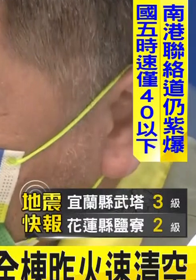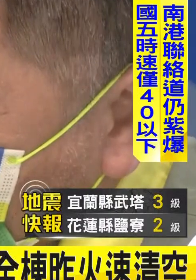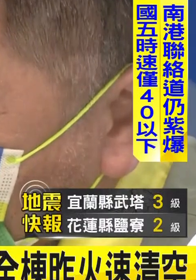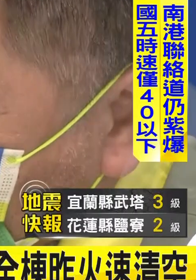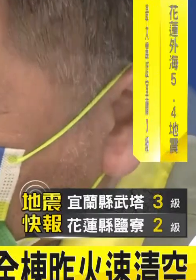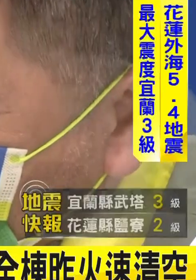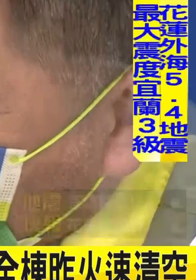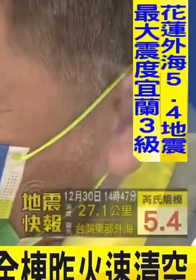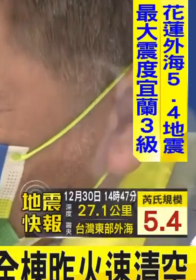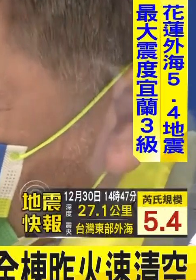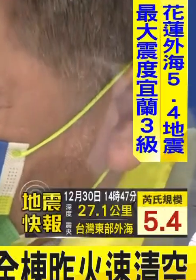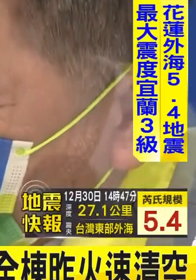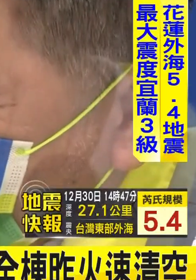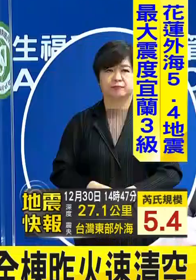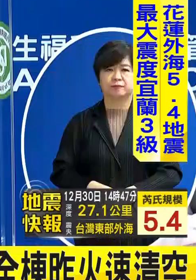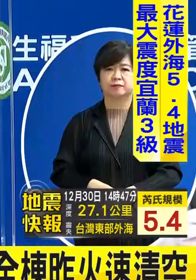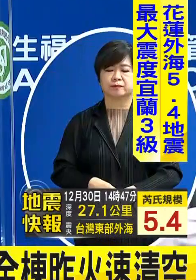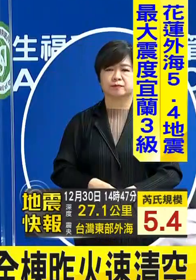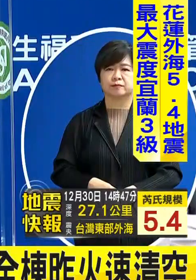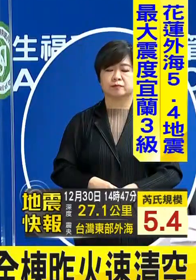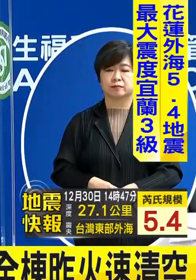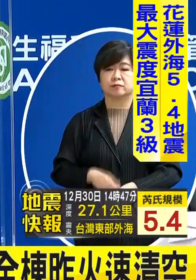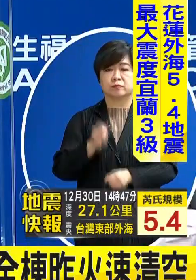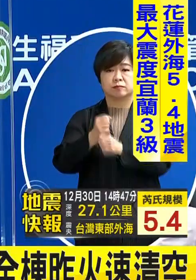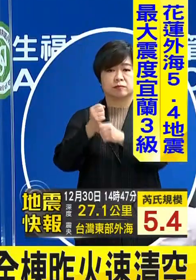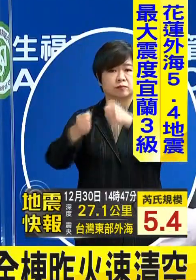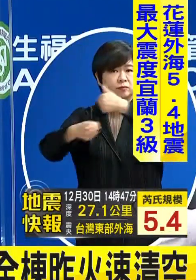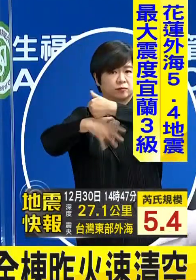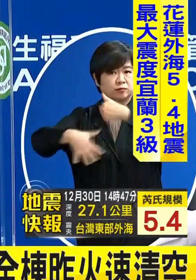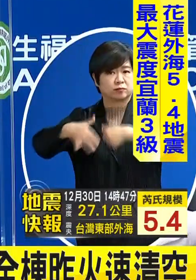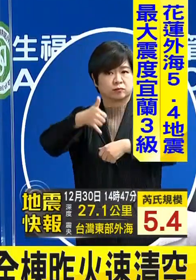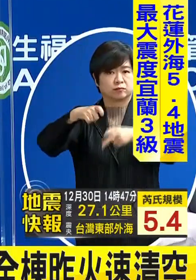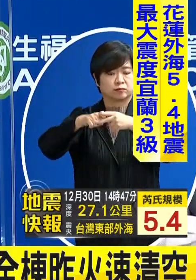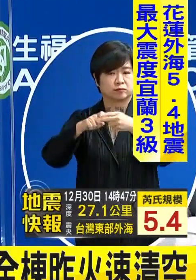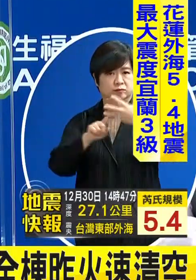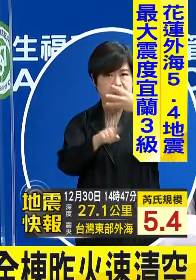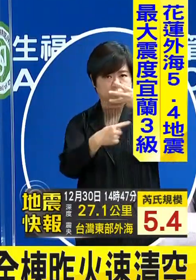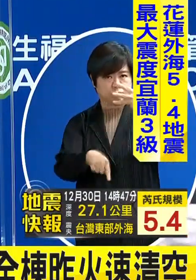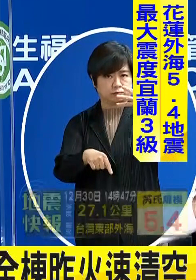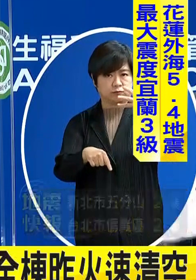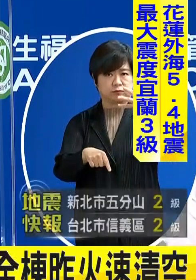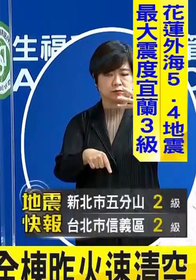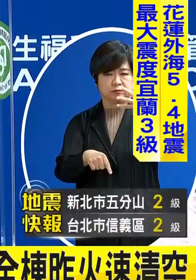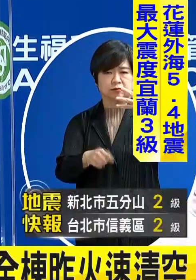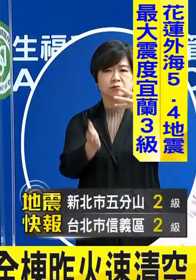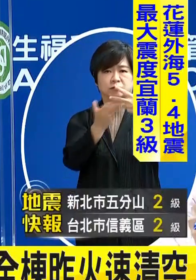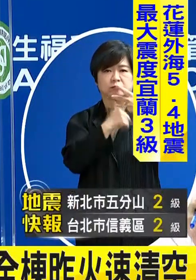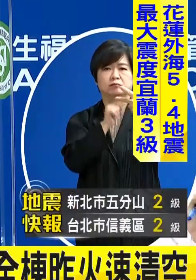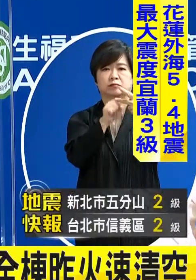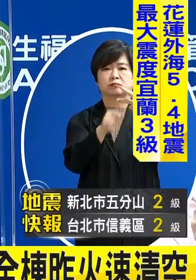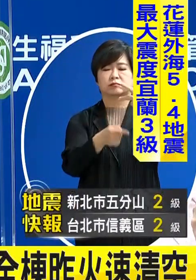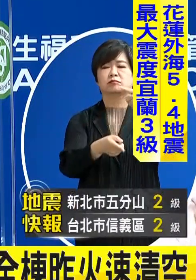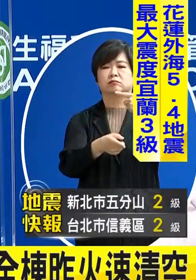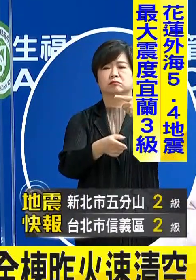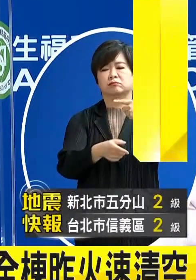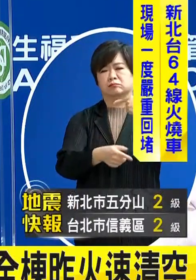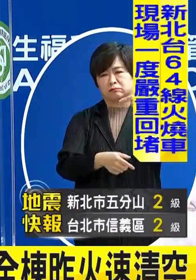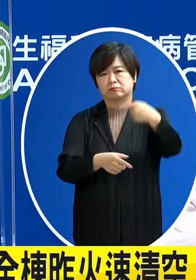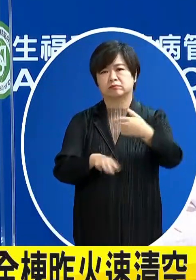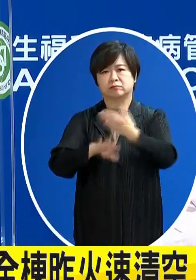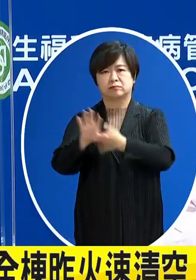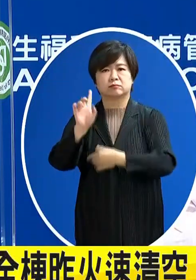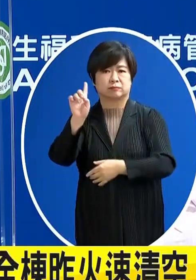明，先带您来听听稍早的说法。 员工哈里面有8位哈，他有7位已经是阴性，那1位在检验